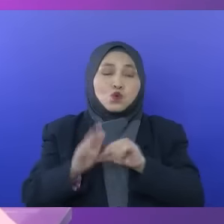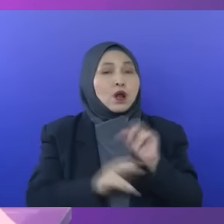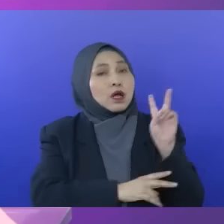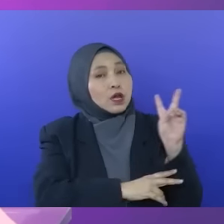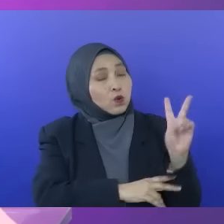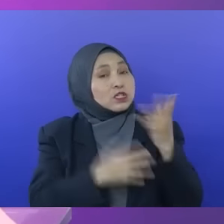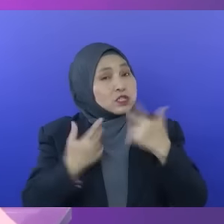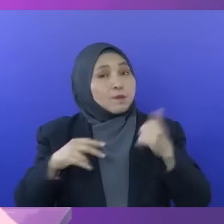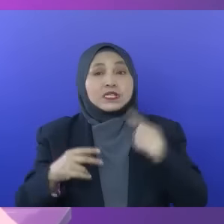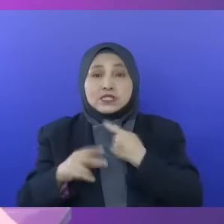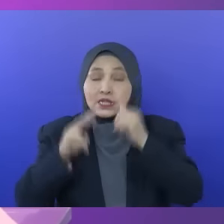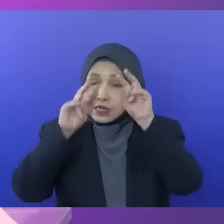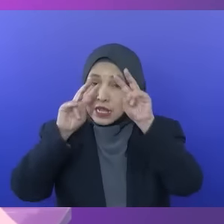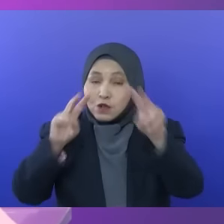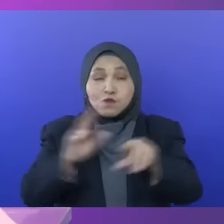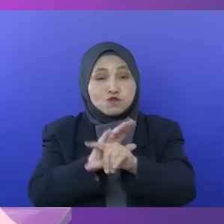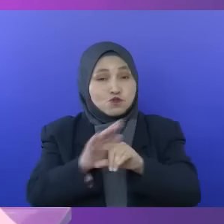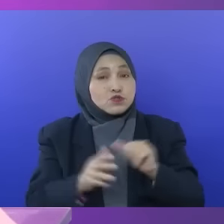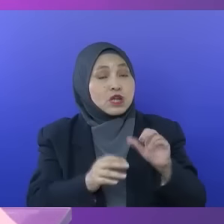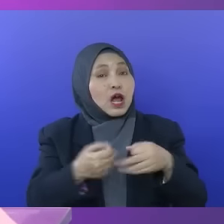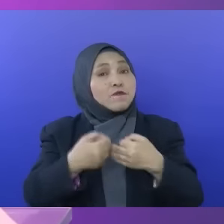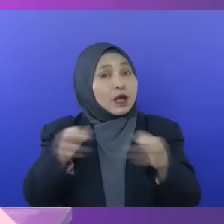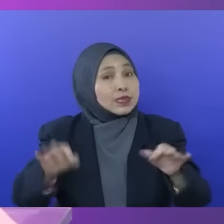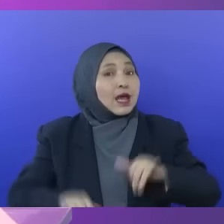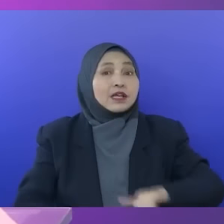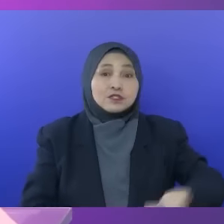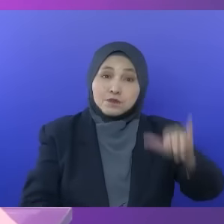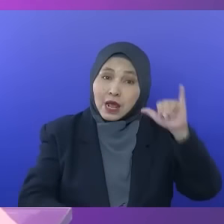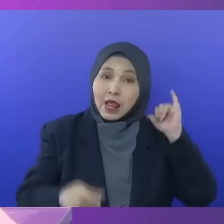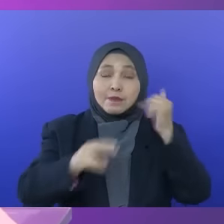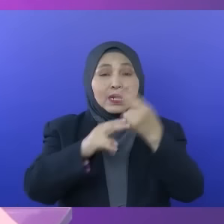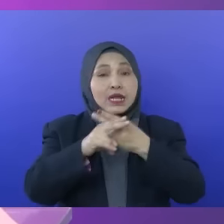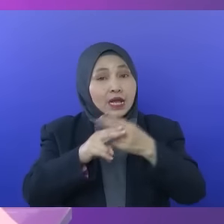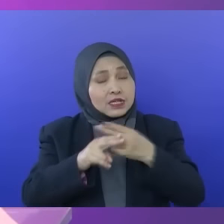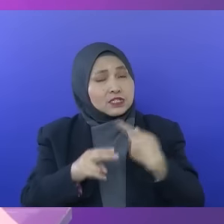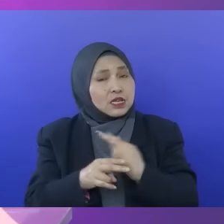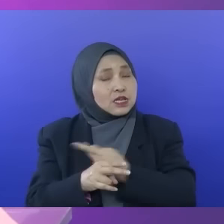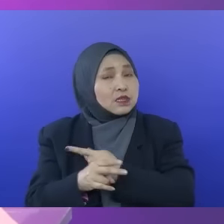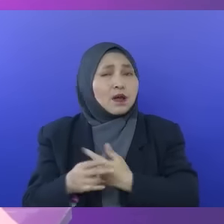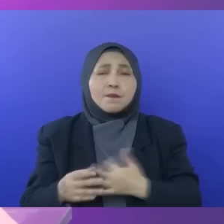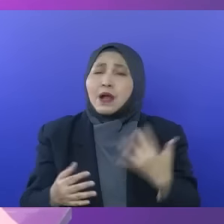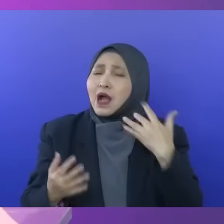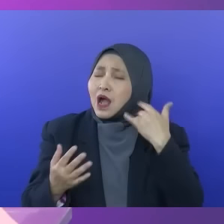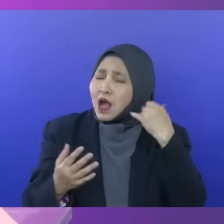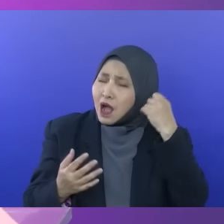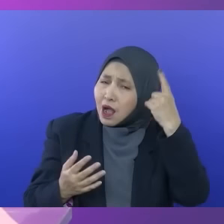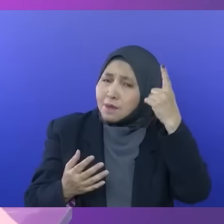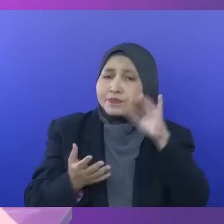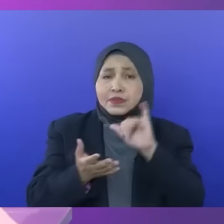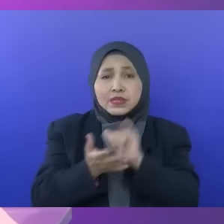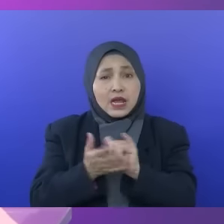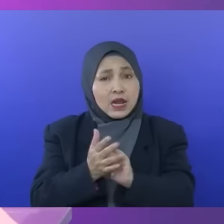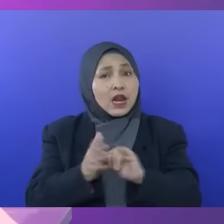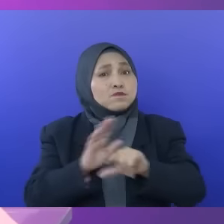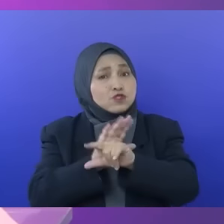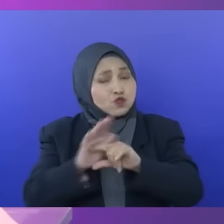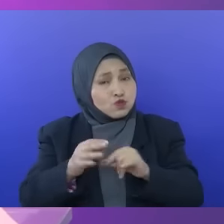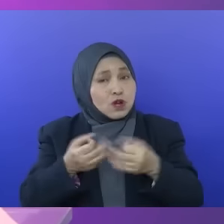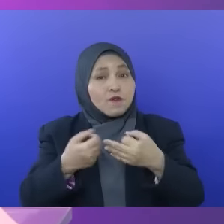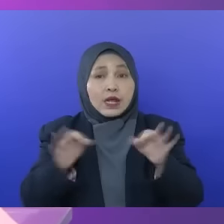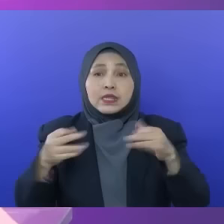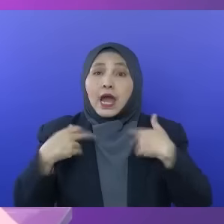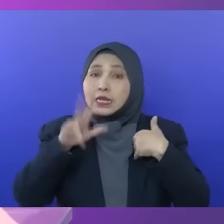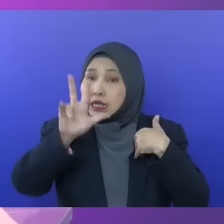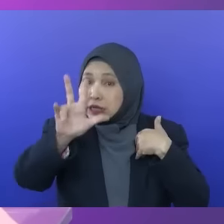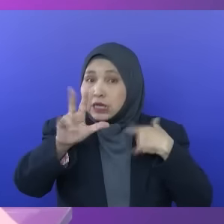melihat kepada surah al-fatihah semalam secara ringkas kita memanai bahwa sebenarnya di dalam surah al-fatihah ada tiga